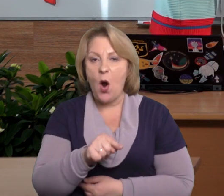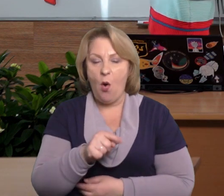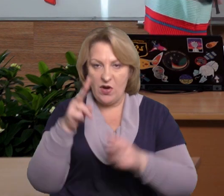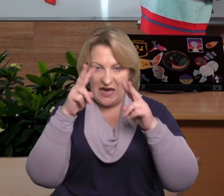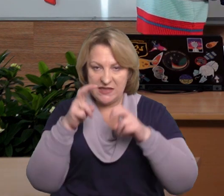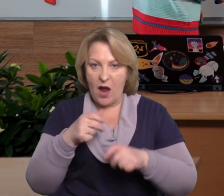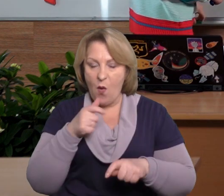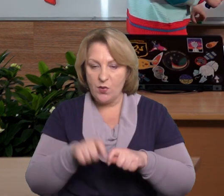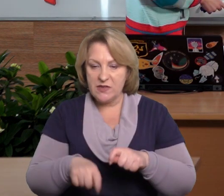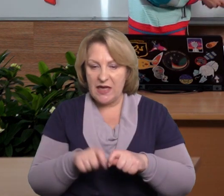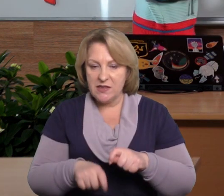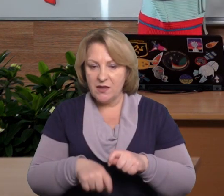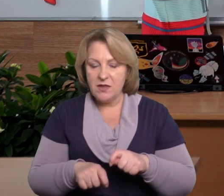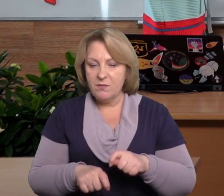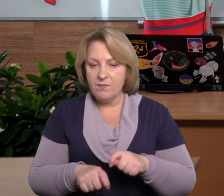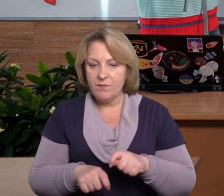ще раз,